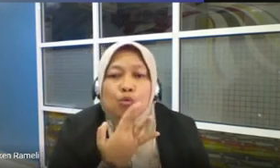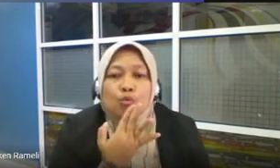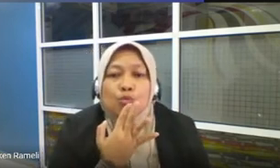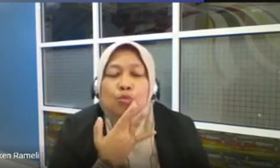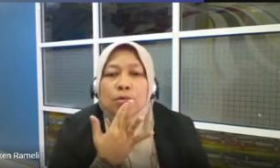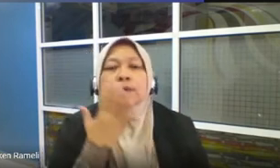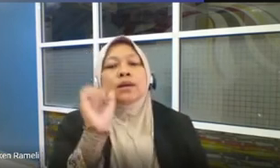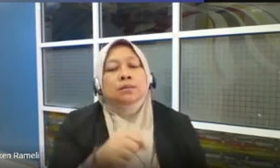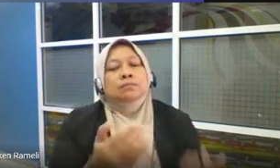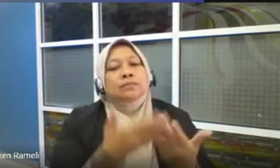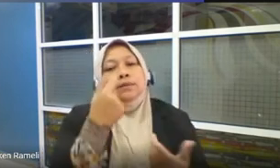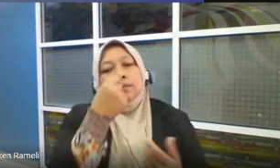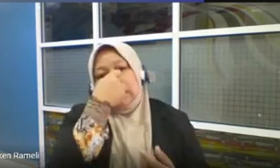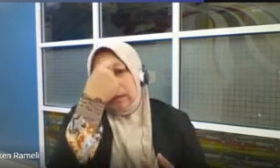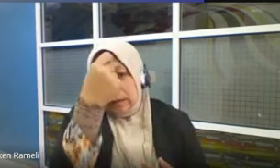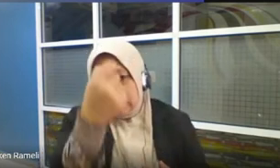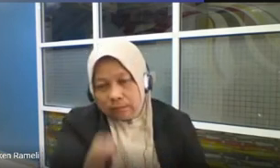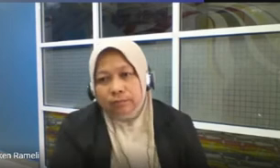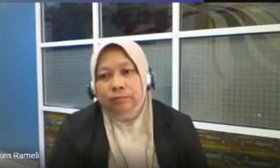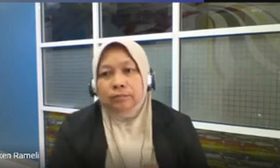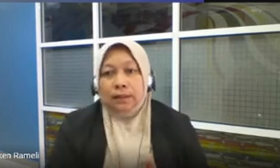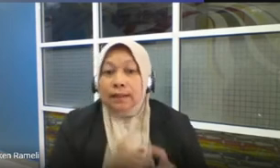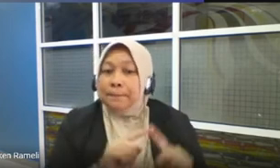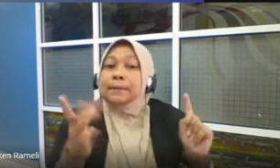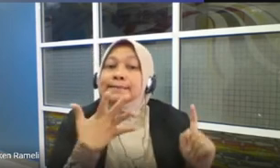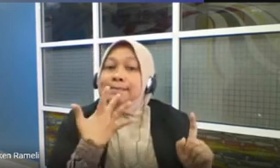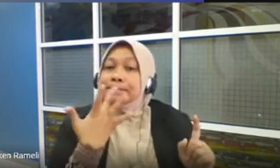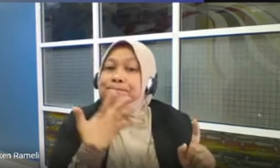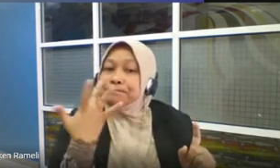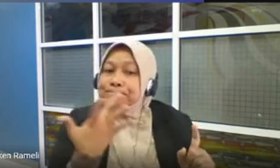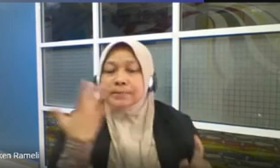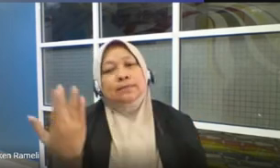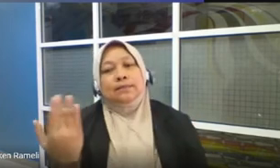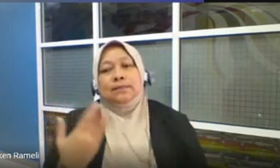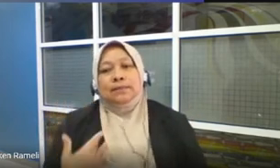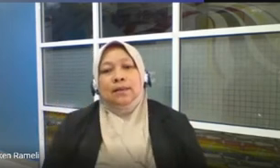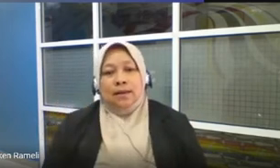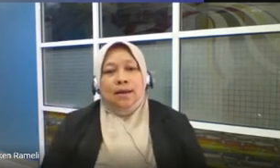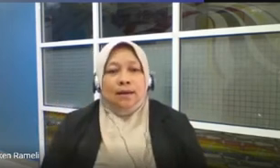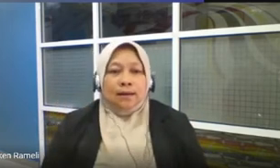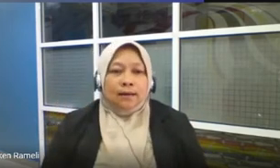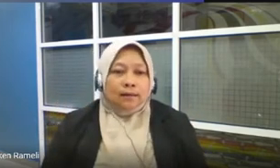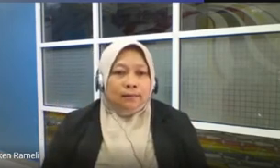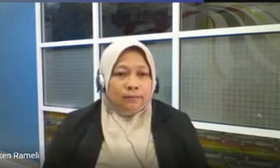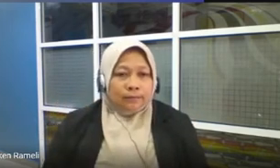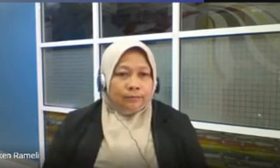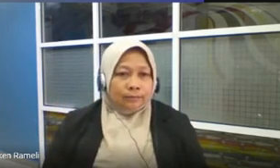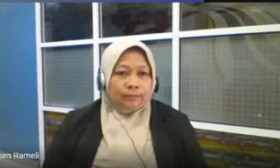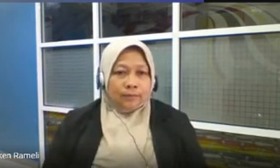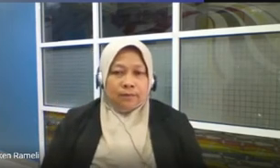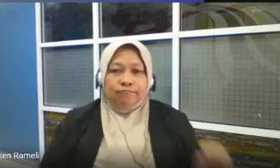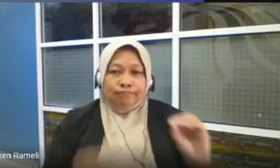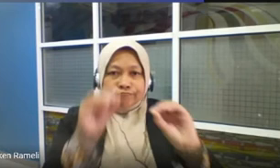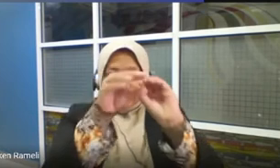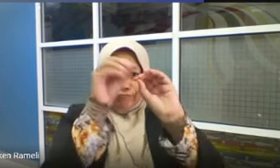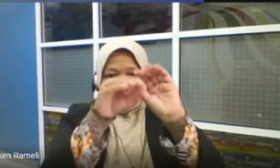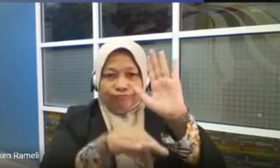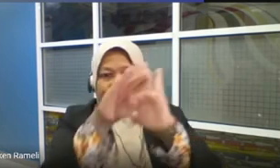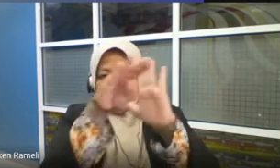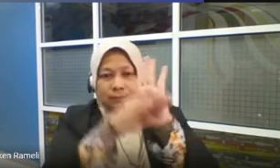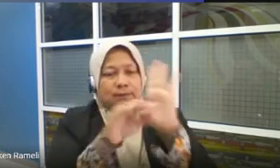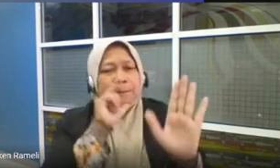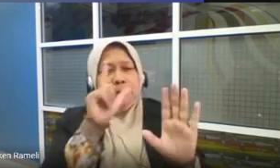Color yang boleh menarik, okay, color yang menarik tetapi simple, simple. So less is more, okay. Alright, pengisian kandungan, okay,